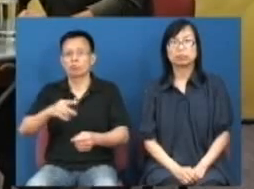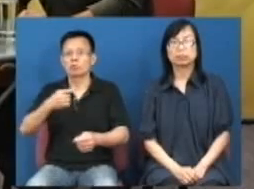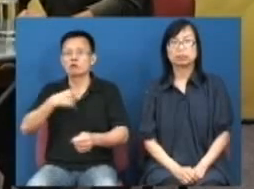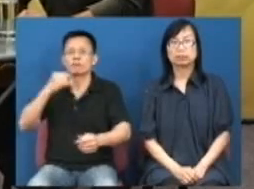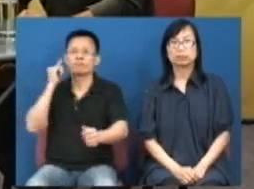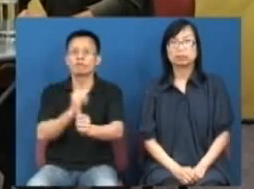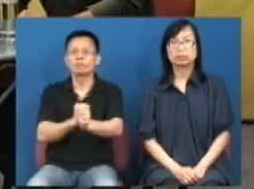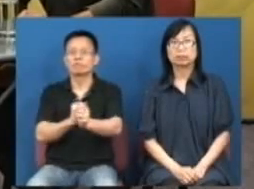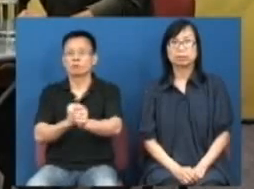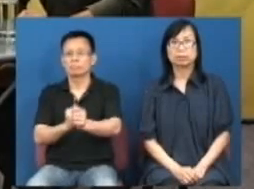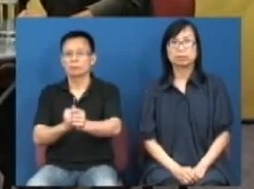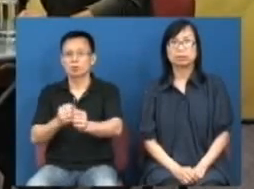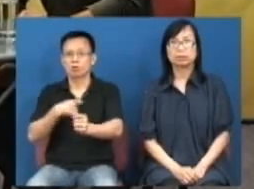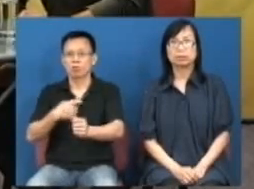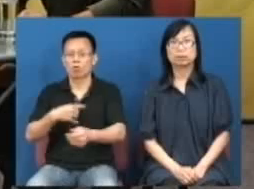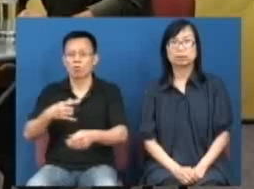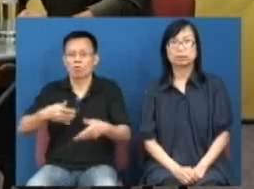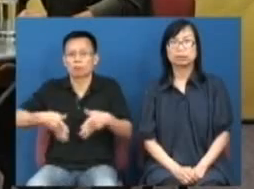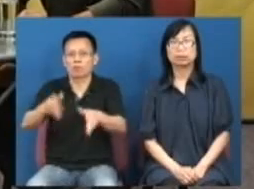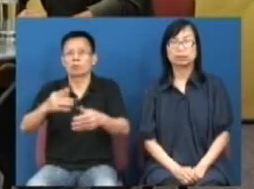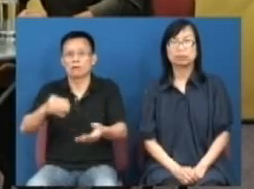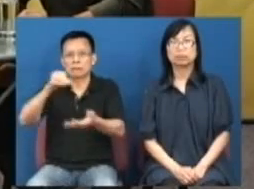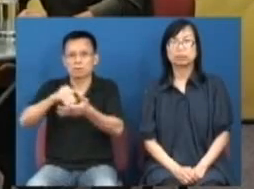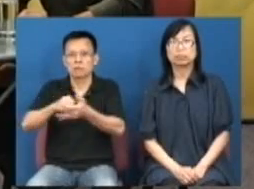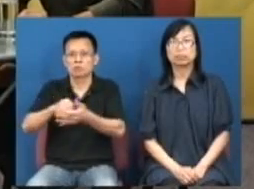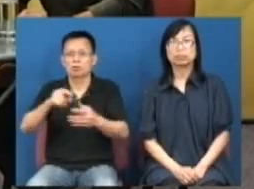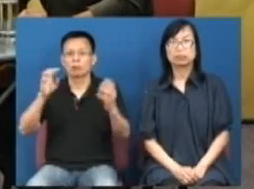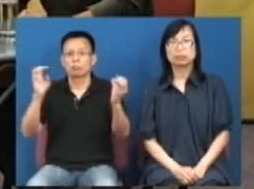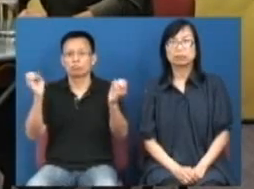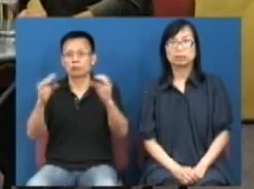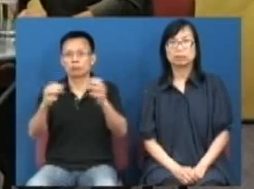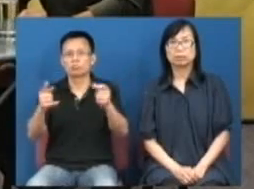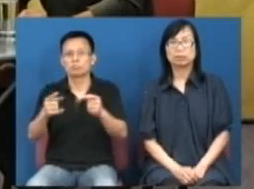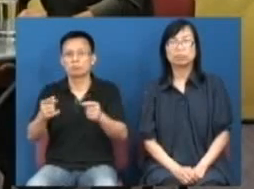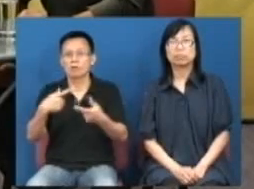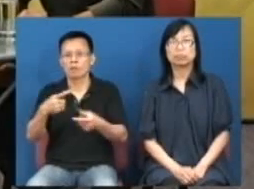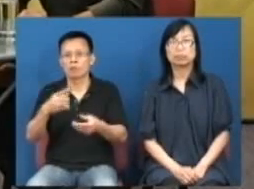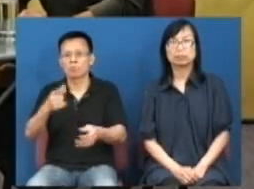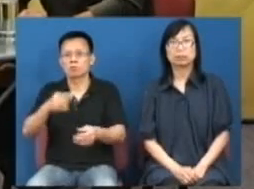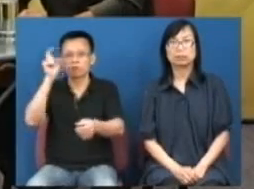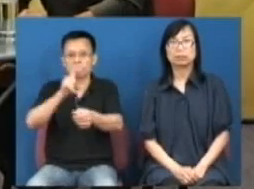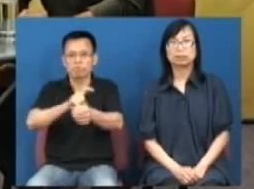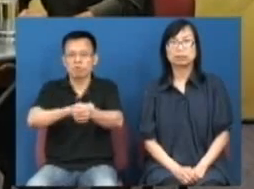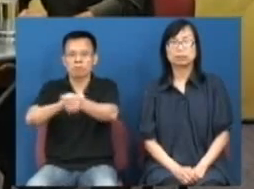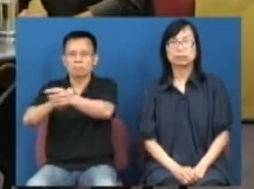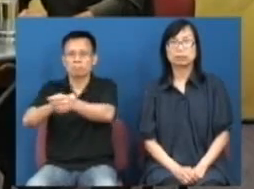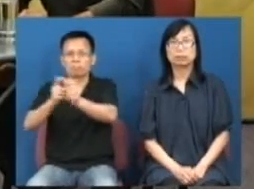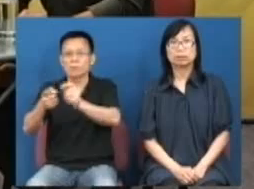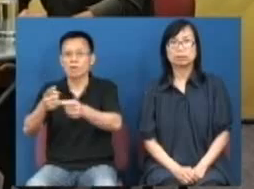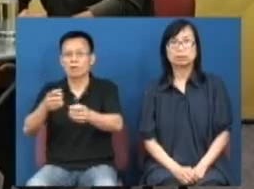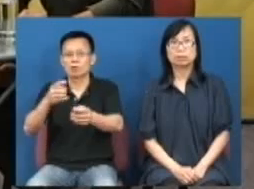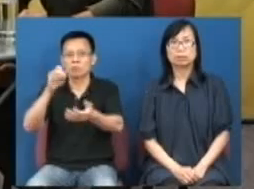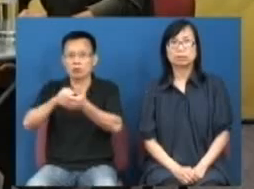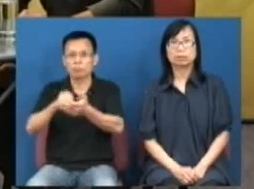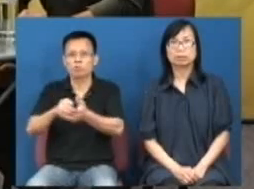都係喺街頭參加一個論壇節目，就可以被警告話咧，唔係警告啊，係被檢控啊，叫做參加非法嘅